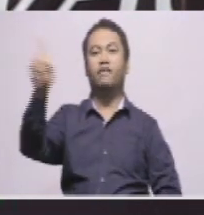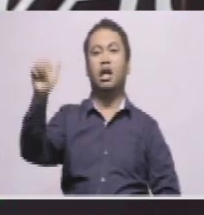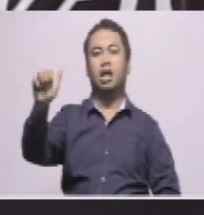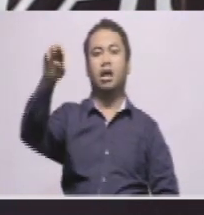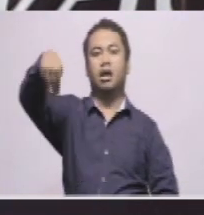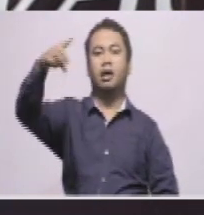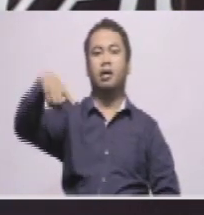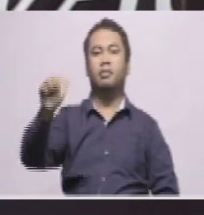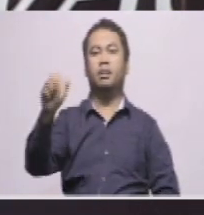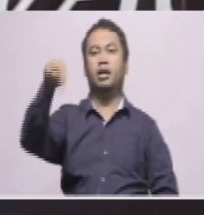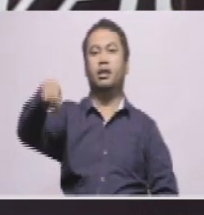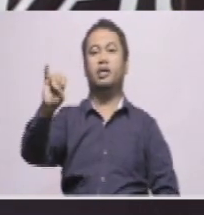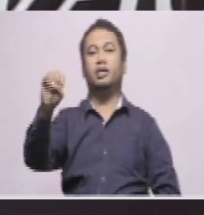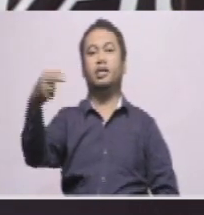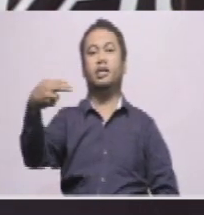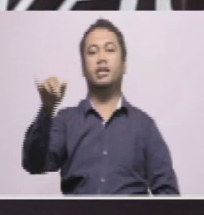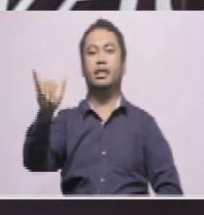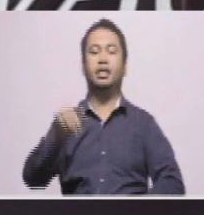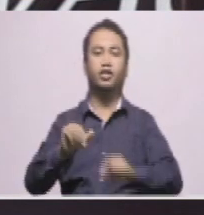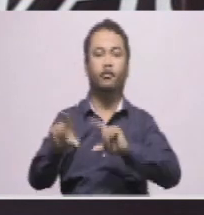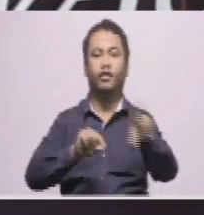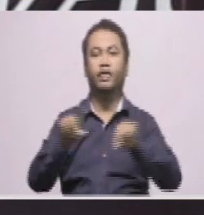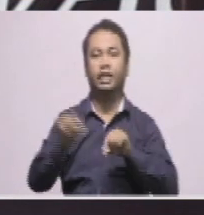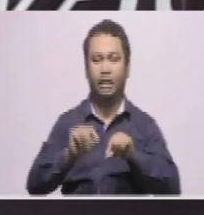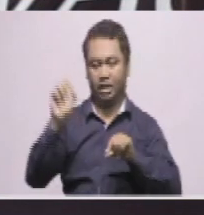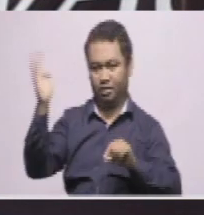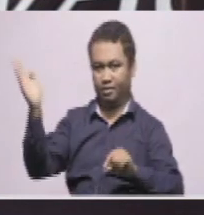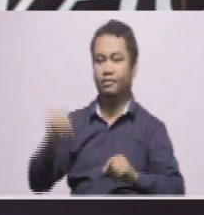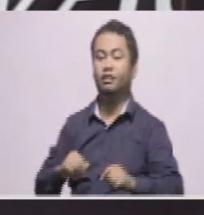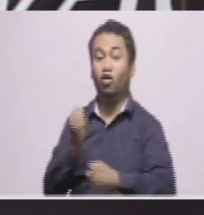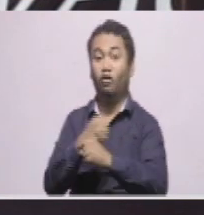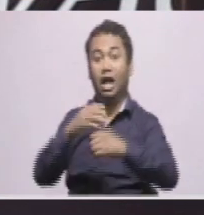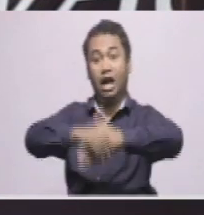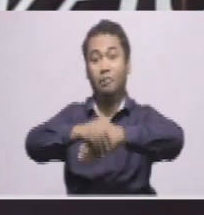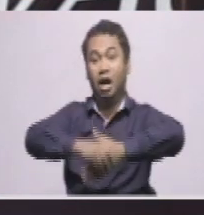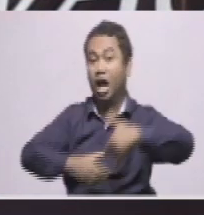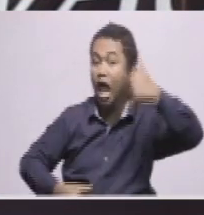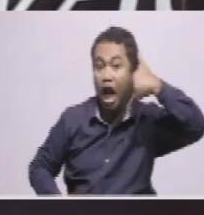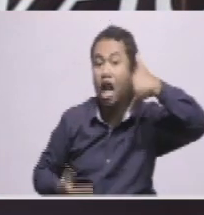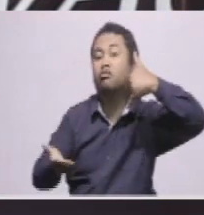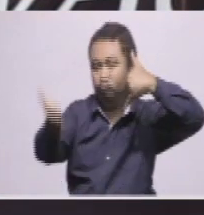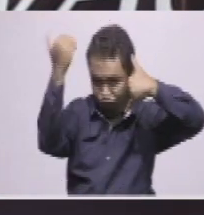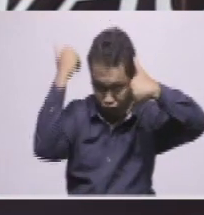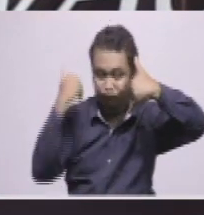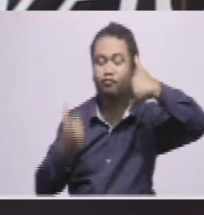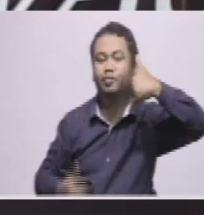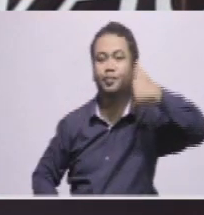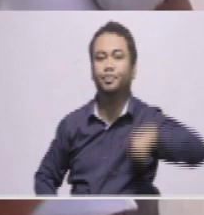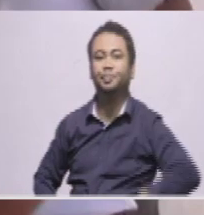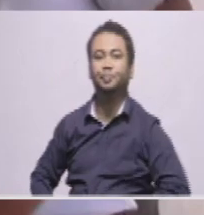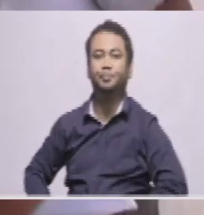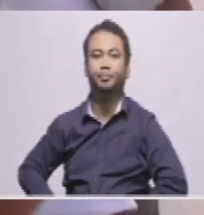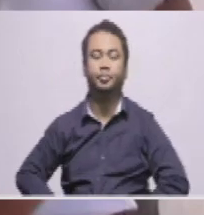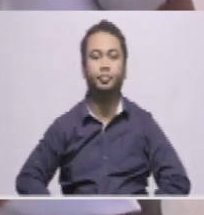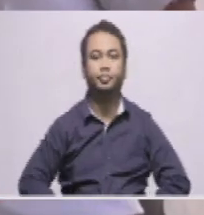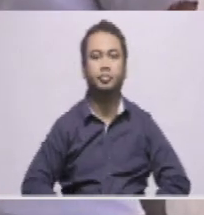hitondra ny fizotrin'ny fifidianana any amin'ny misy azy anitra toka efa vonao ianao Aja Alexisco dia afaka miditra vetrany